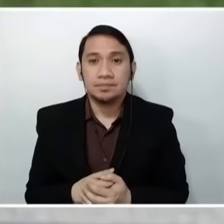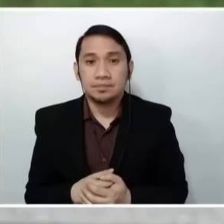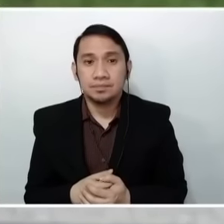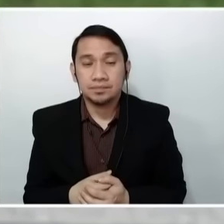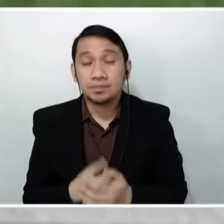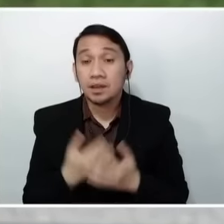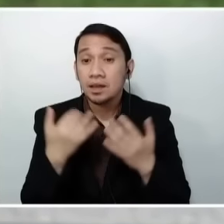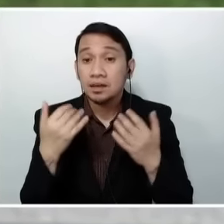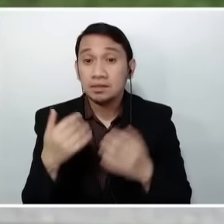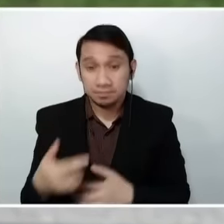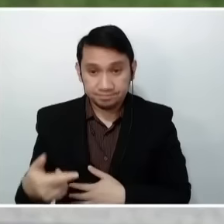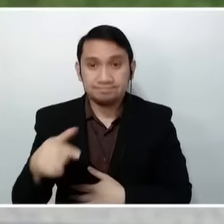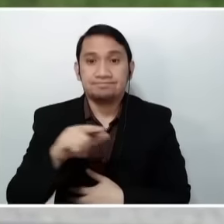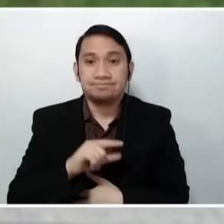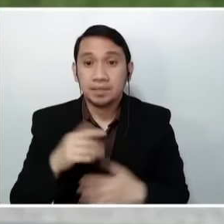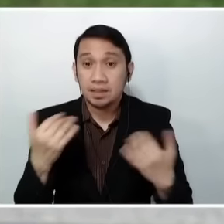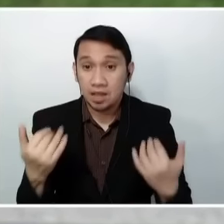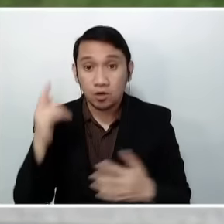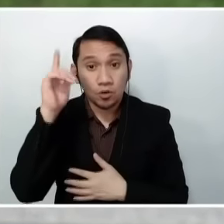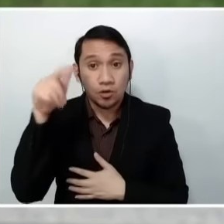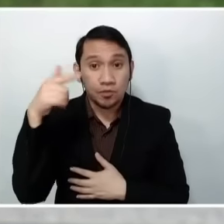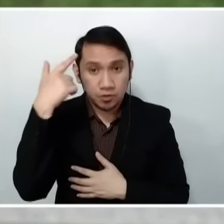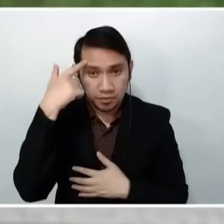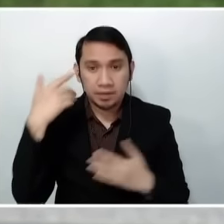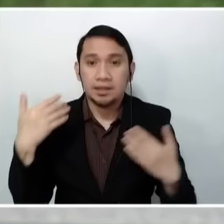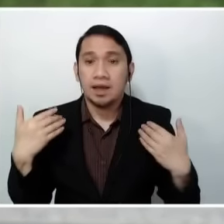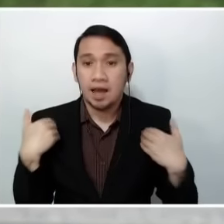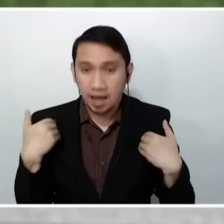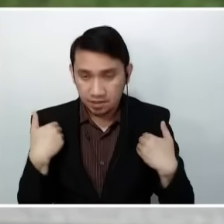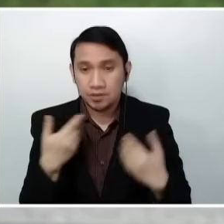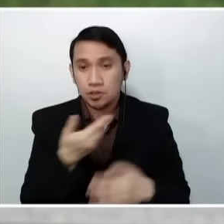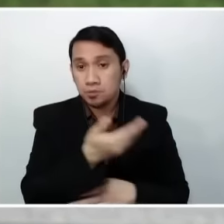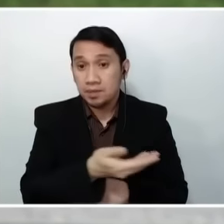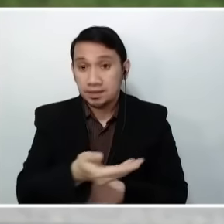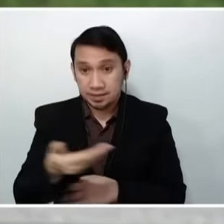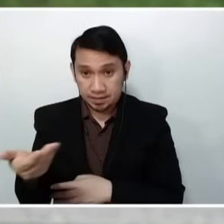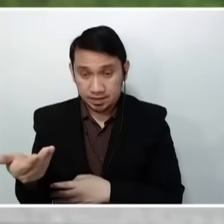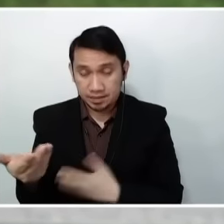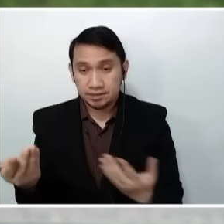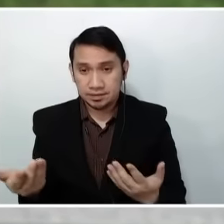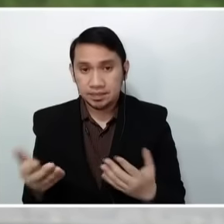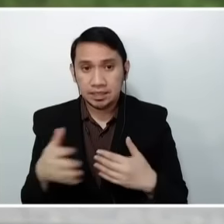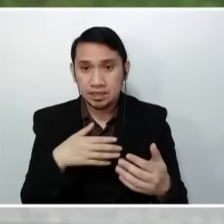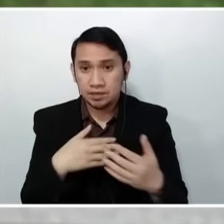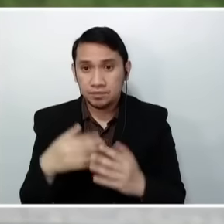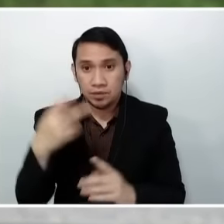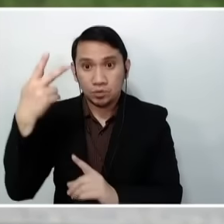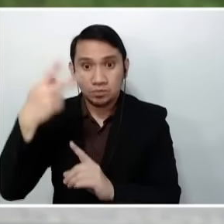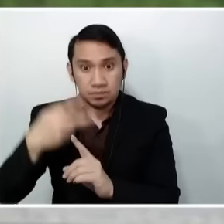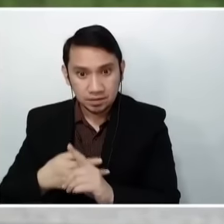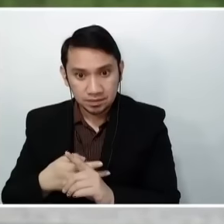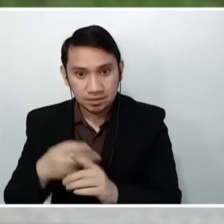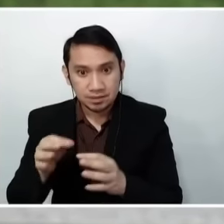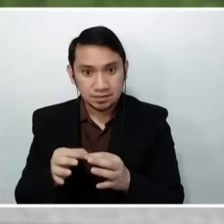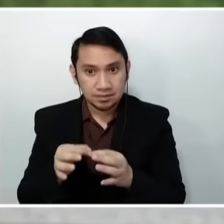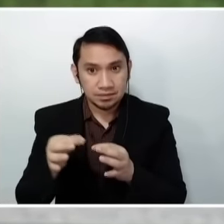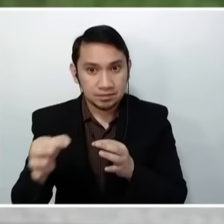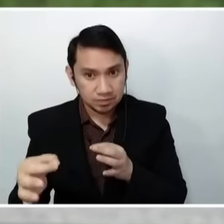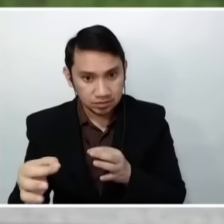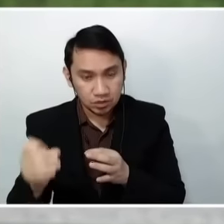Tiniyak po ng gobyerno na sasapat ang supply ng pangunahing bilihin kahit ma-extend pa hanggang 2 buwan ang lockdown. Kaya hindi